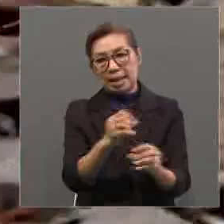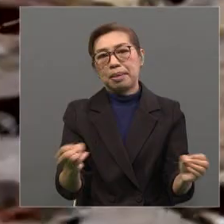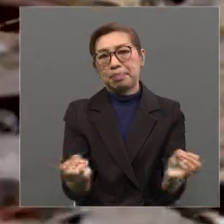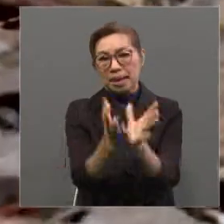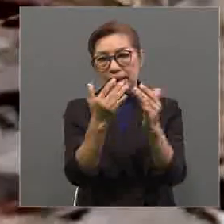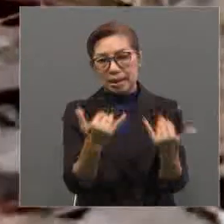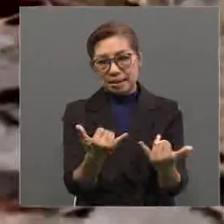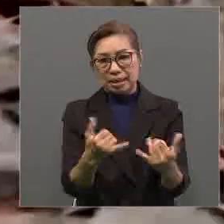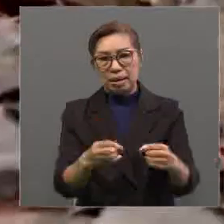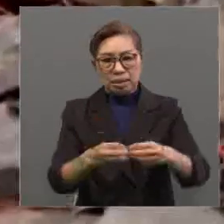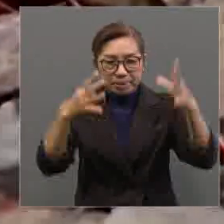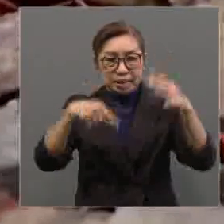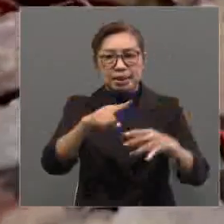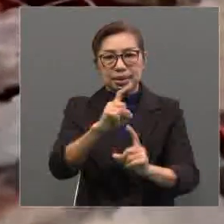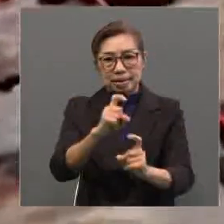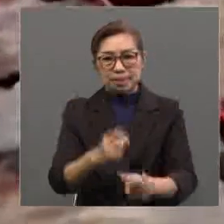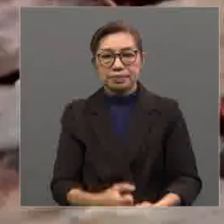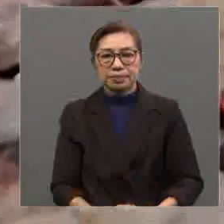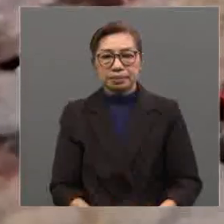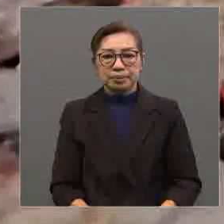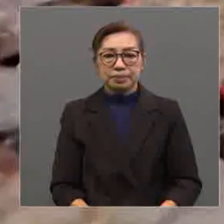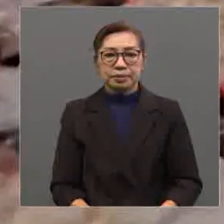ซึ่งความสูญเสียในครั้งนี้ครับ